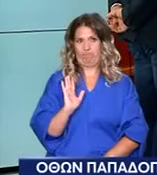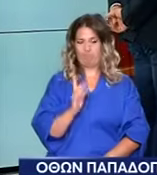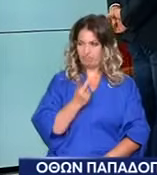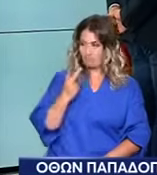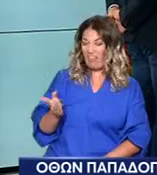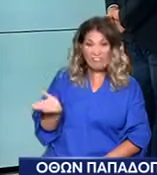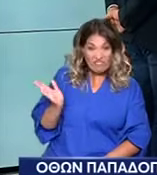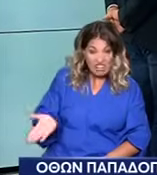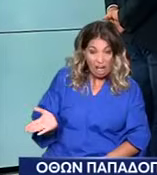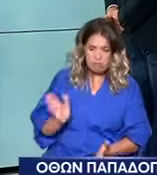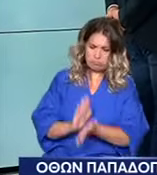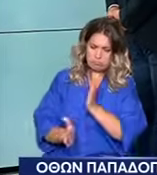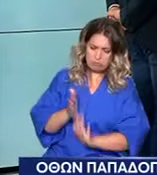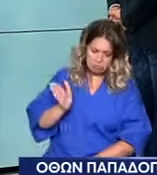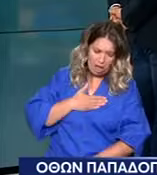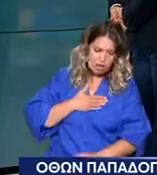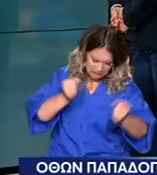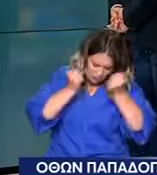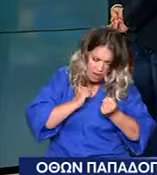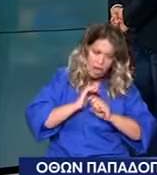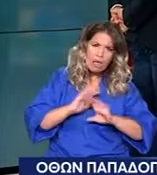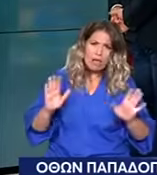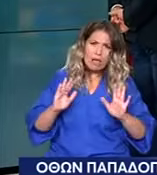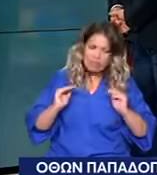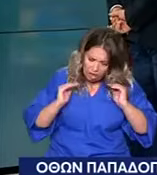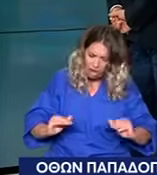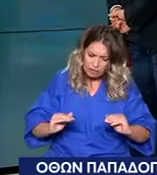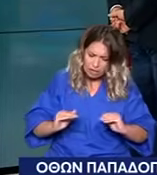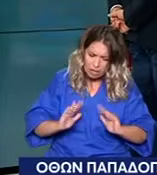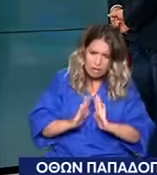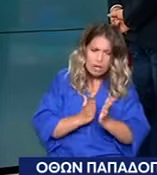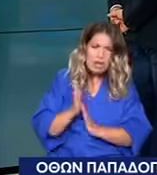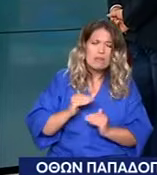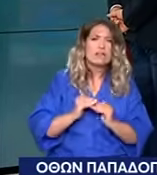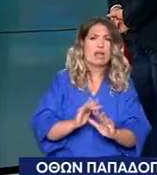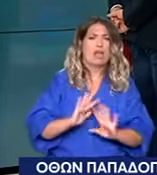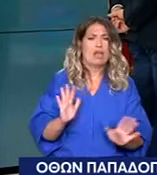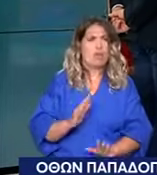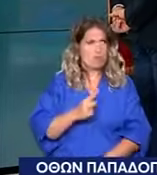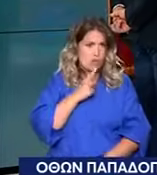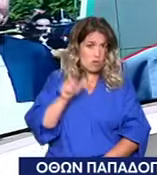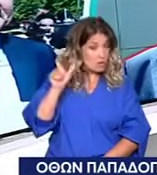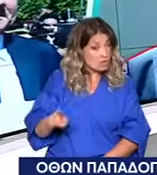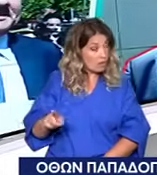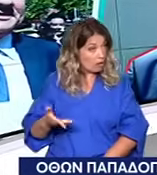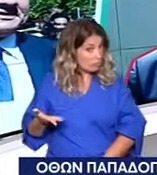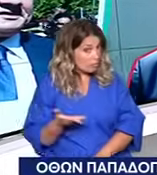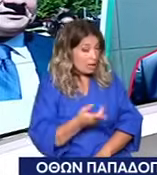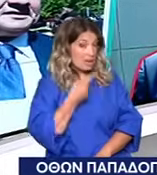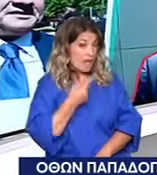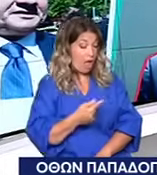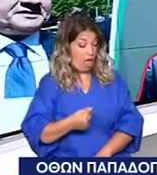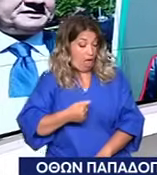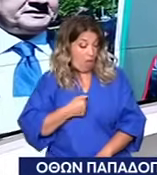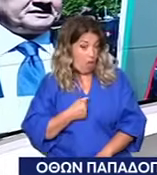Δεν έχει μετά. Τραβιέται μια γραμμή και λέει βία. Εδώ, ας πούμε, η κυρία Πολυζογοπούλη κάνει μια πολύ σοβαρή καταγγελία. Λέει ότι εγώ ήμουν